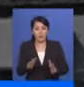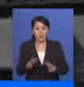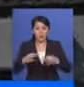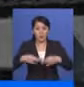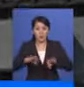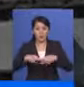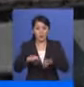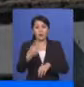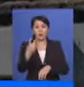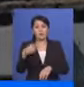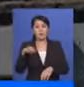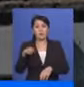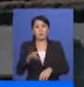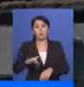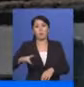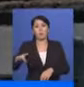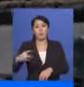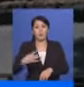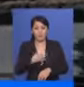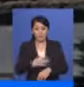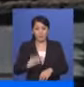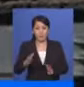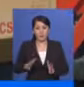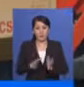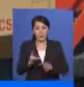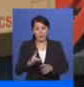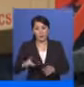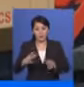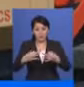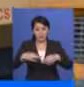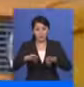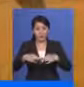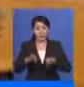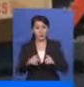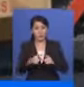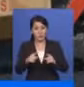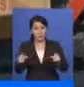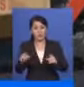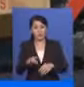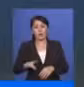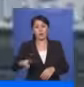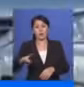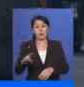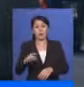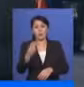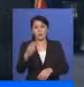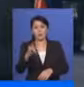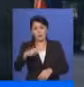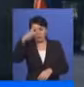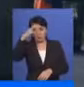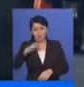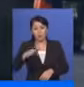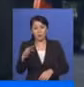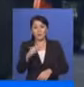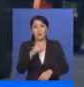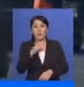шамамен 2000-ы республикалық маңызы бар тас жолдары. Өңір автомобиль жолдарының ұзындығы бойынша республикада Шығыс Қазақстан және